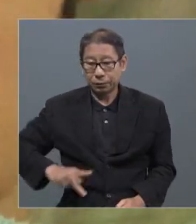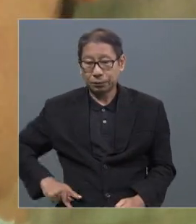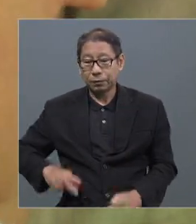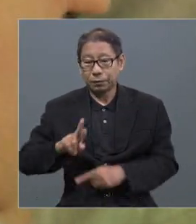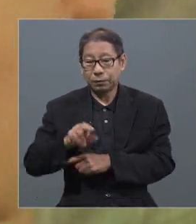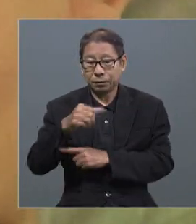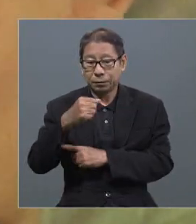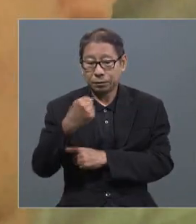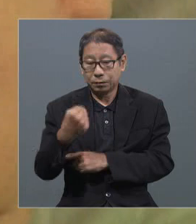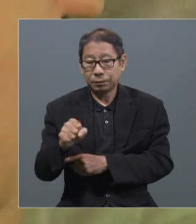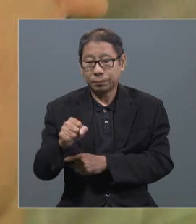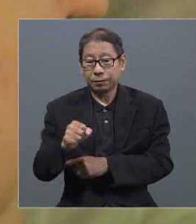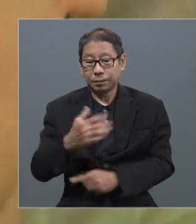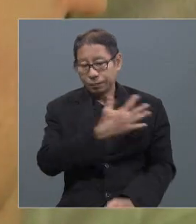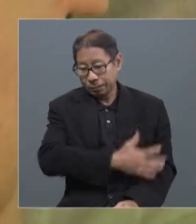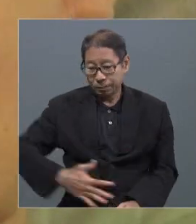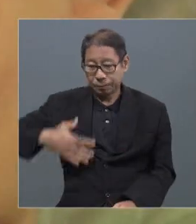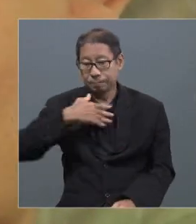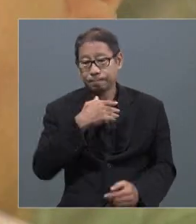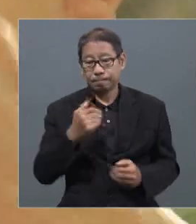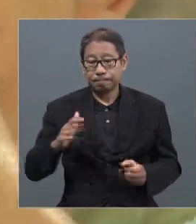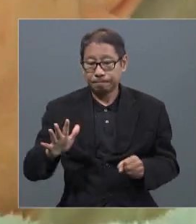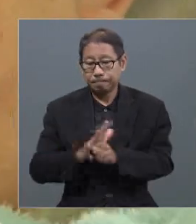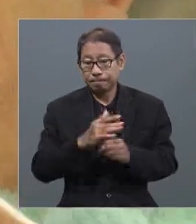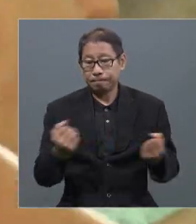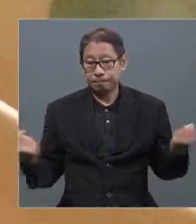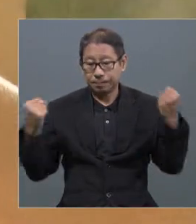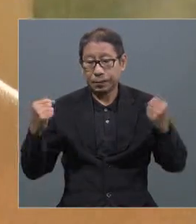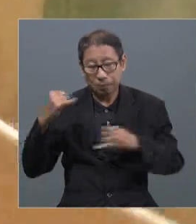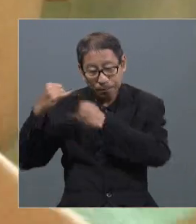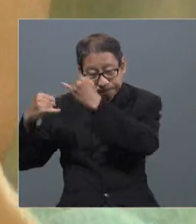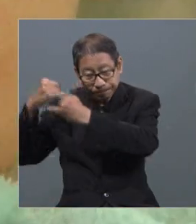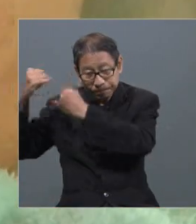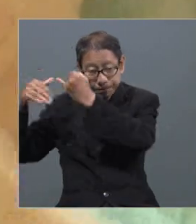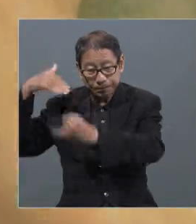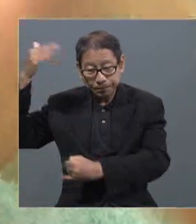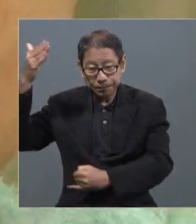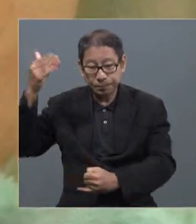ค์มีสุขภาพพลานามัยที่สมบูรณ์แข็งแรงขอพระองค์ทรงพระเจริญครับขอบคุณครับ